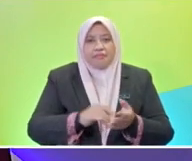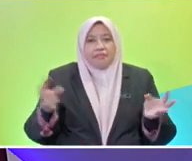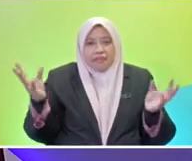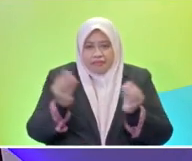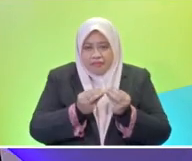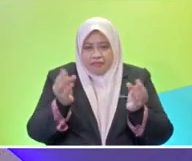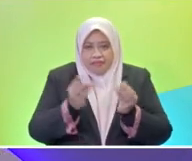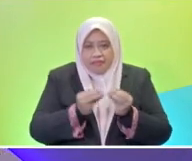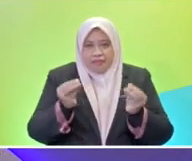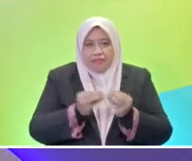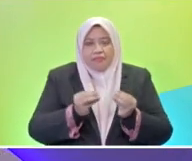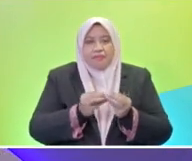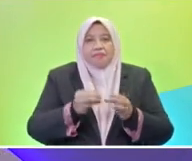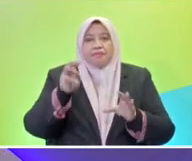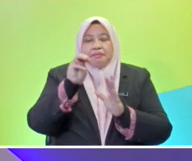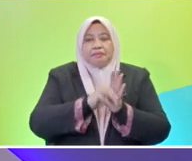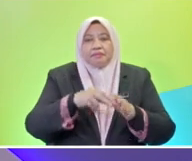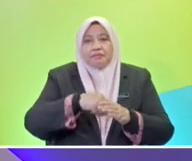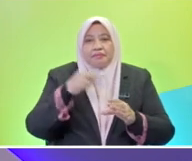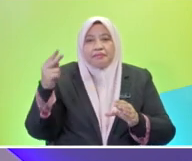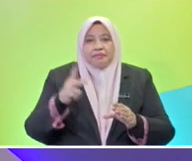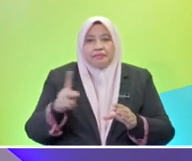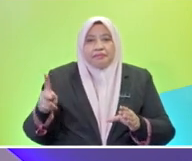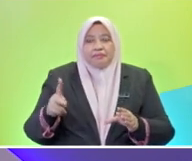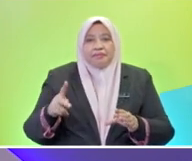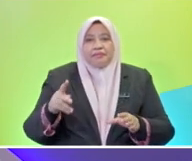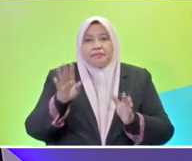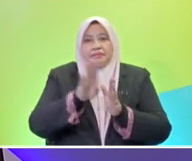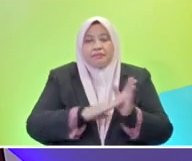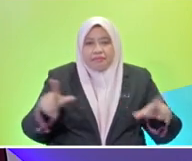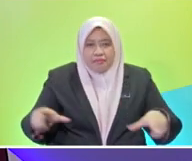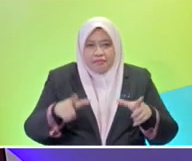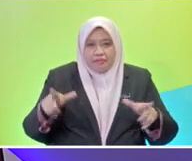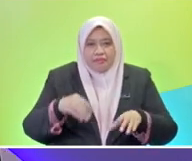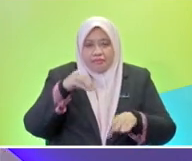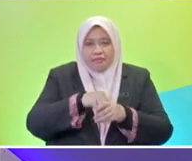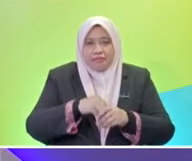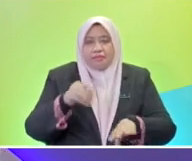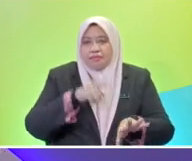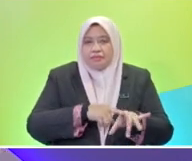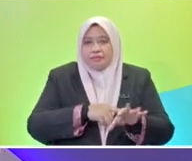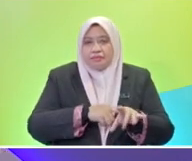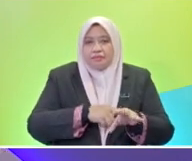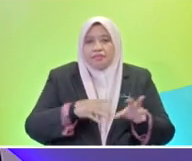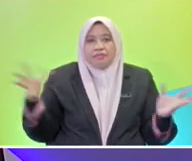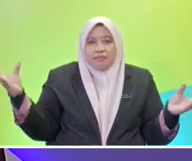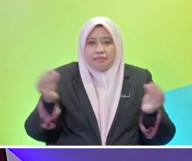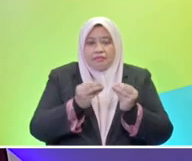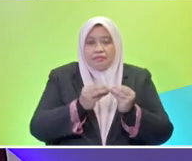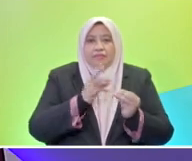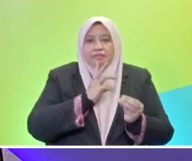bergabung, dia menghasilkan dia berlaku dalam daun, dalam klorofil. Dalam klorofil tu bergabung dengan